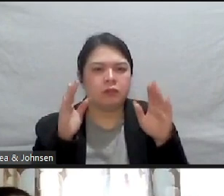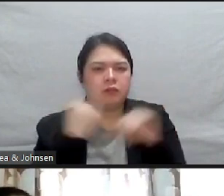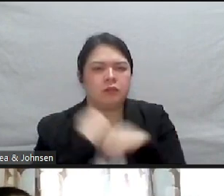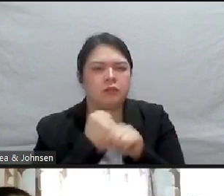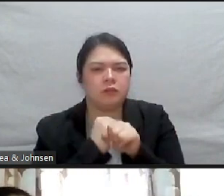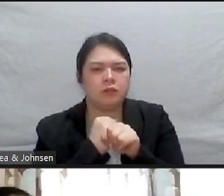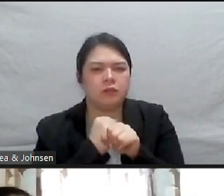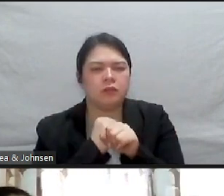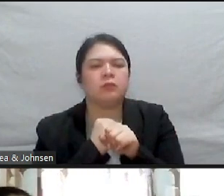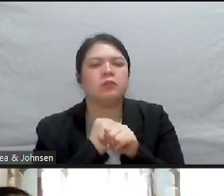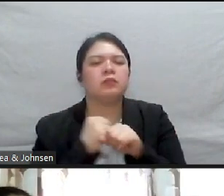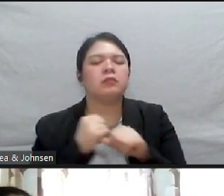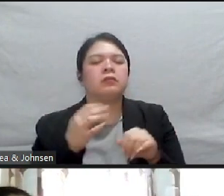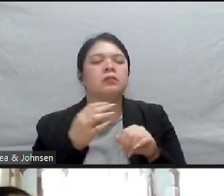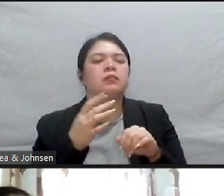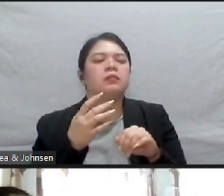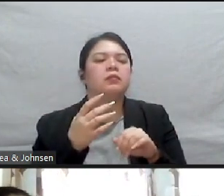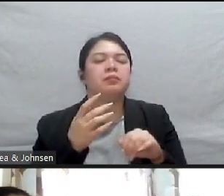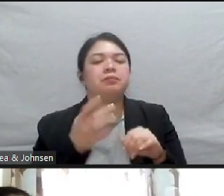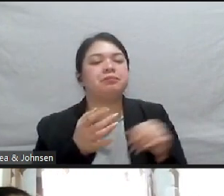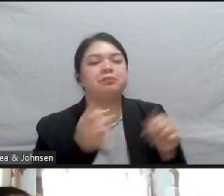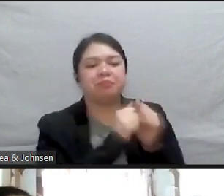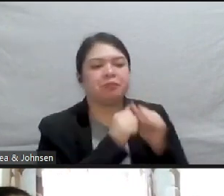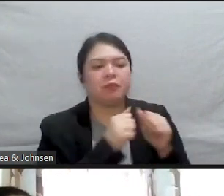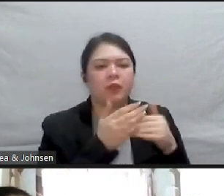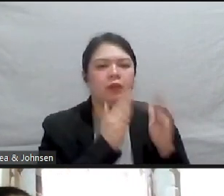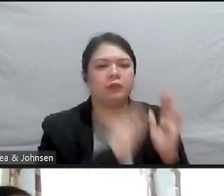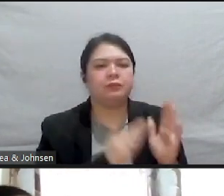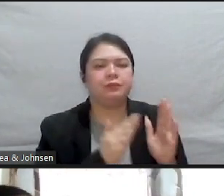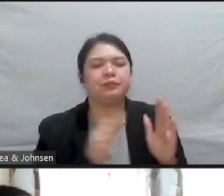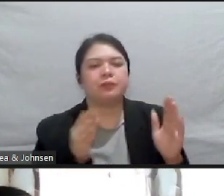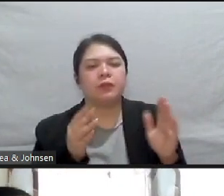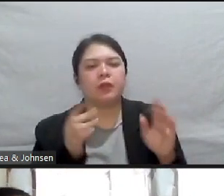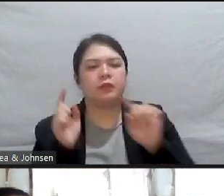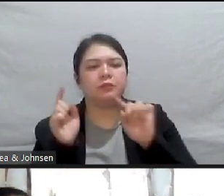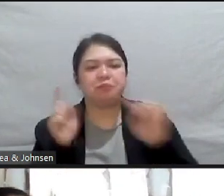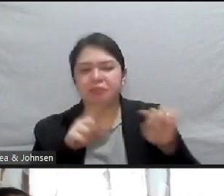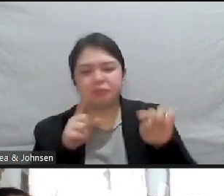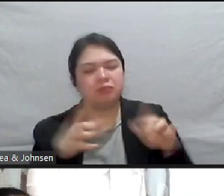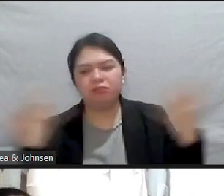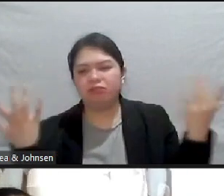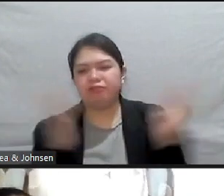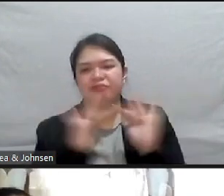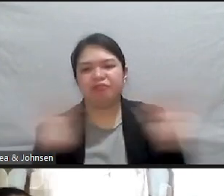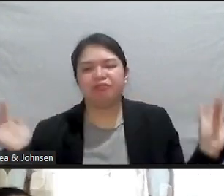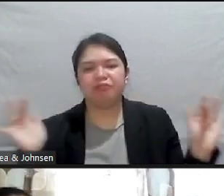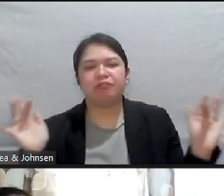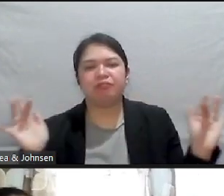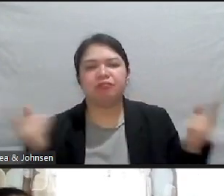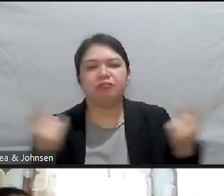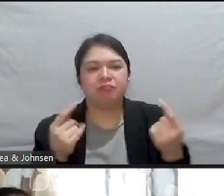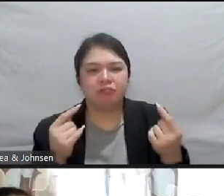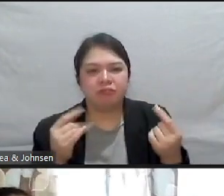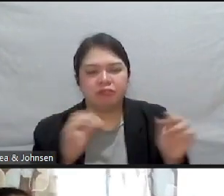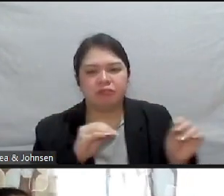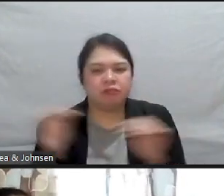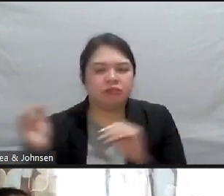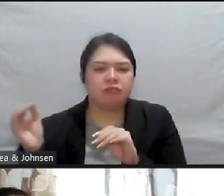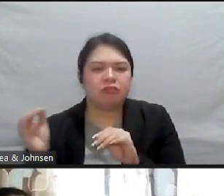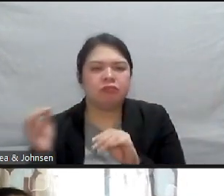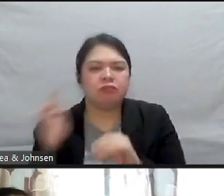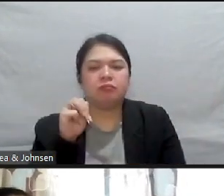mga estudyante ko. Wala nang marunong magsalita ng dumagat sa barangay nila, no? Kaya sila, they had to go to another town sa